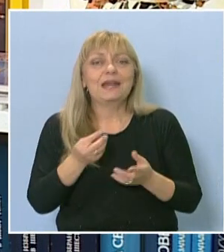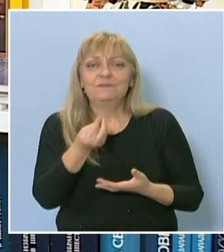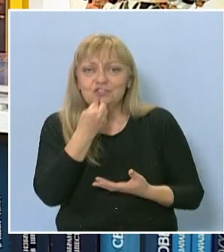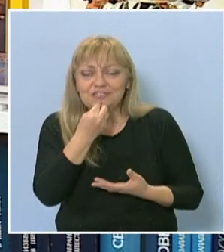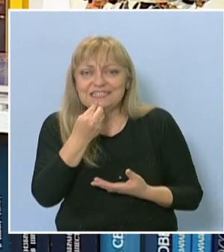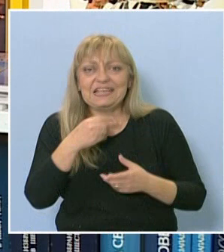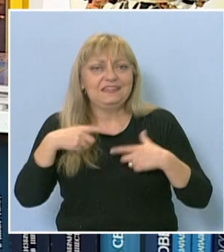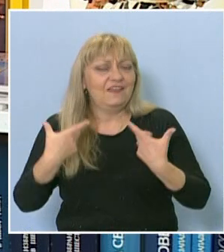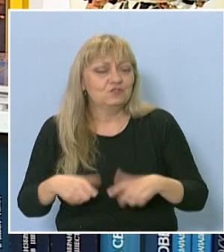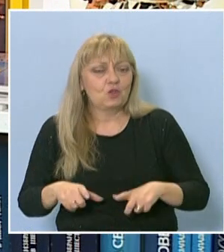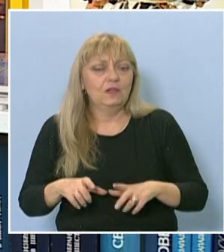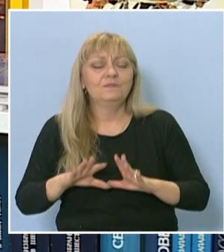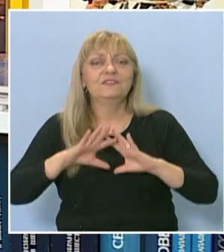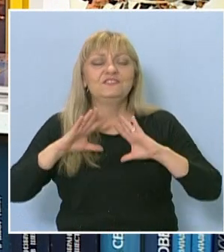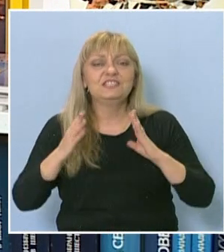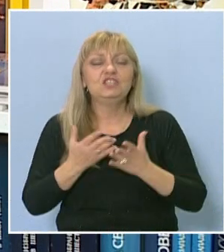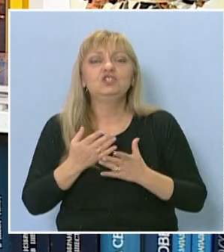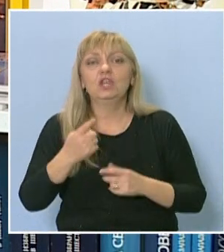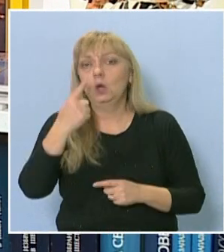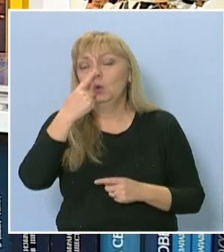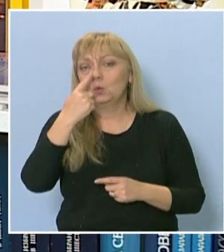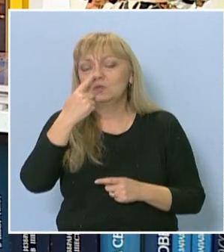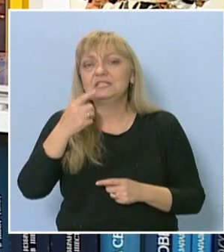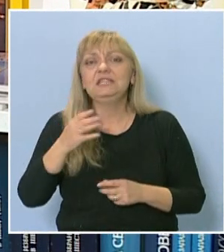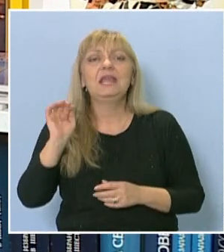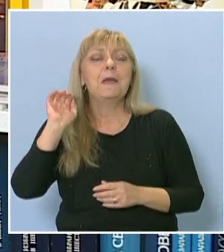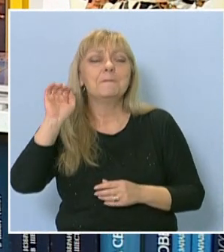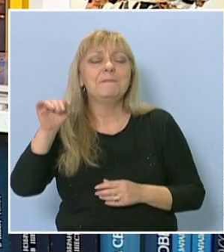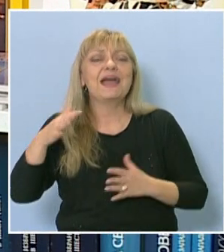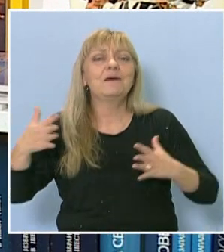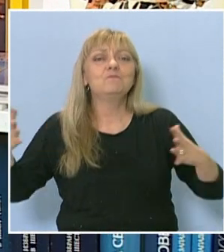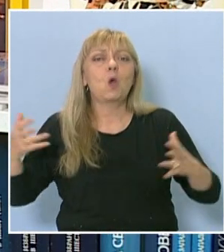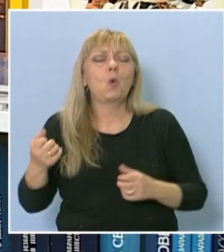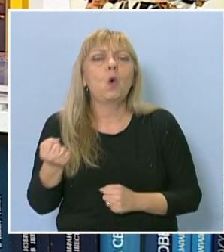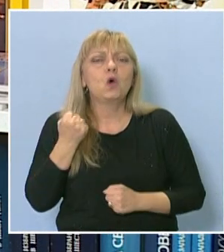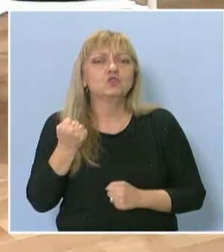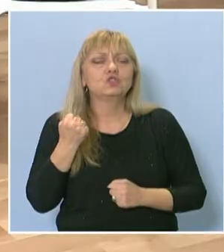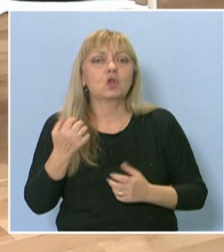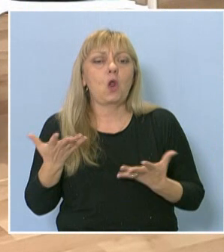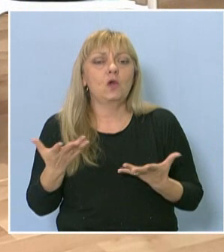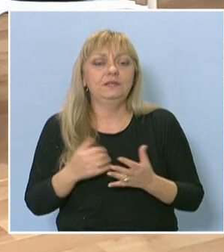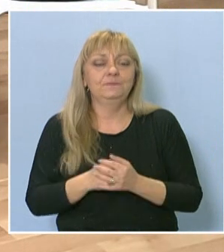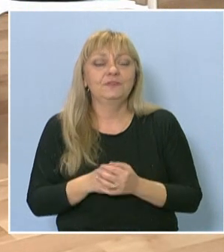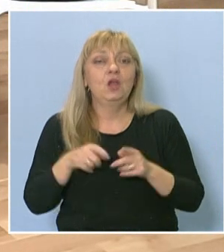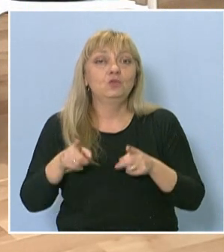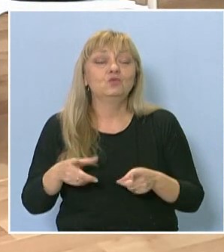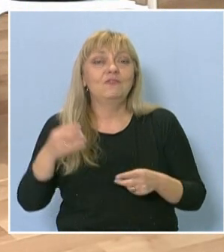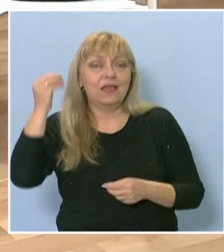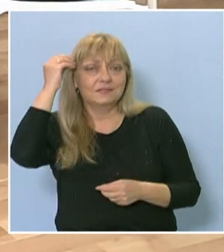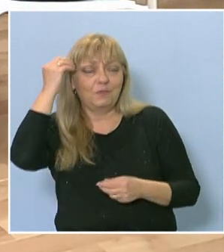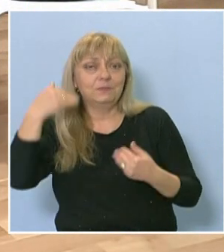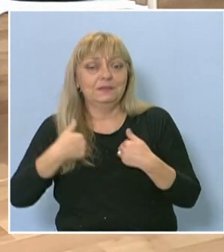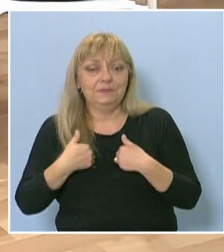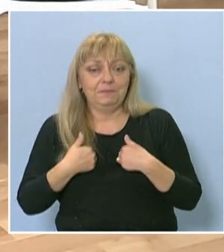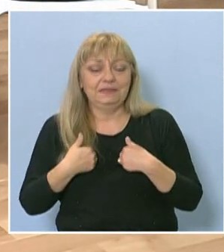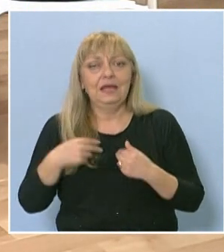Наистина, като цяло, всичките руските бяха много строги, честно. Това е наистина много така траен спомен при мене. При